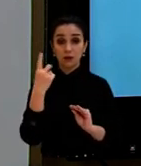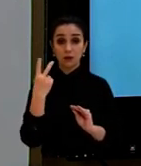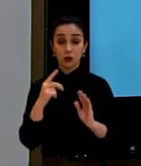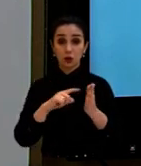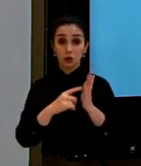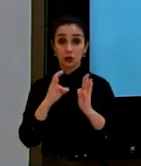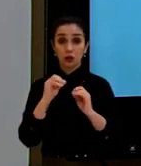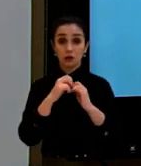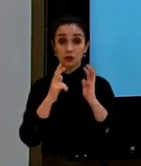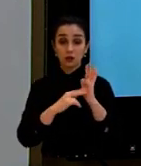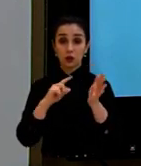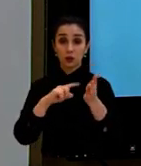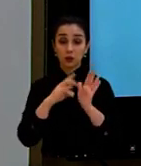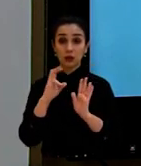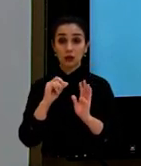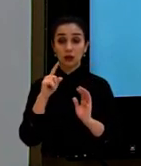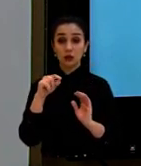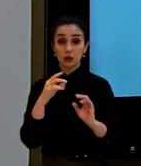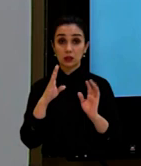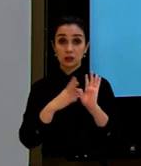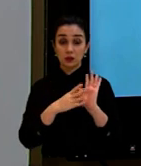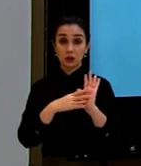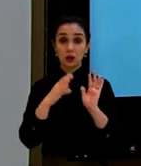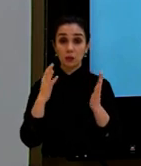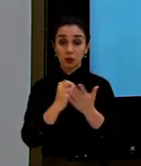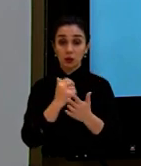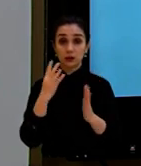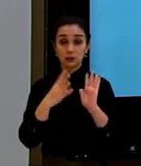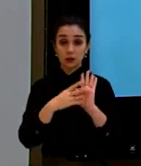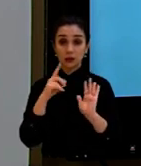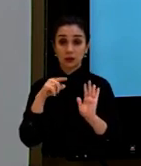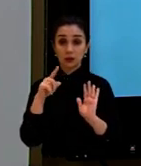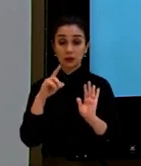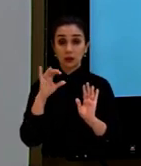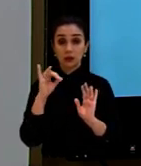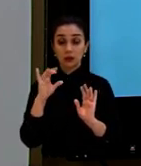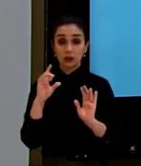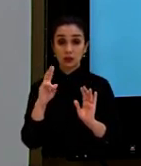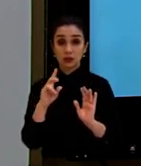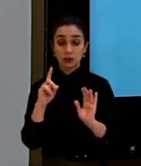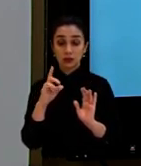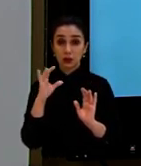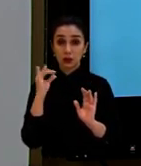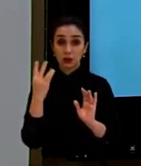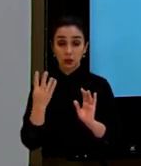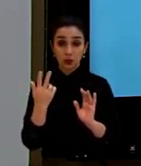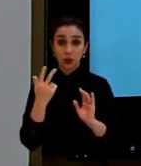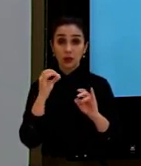вторая умноженная на 18 и умноженная на корень из 3. Получаем 9 корней из 3.